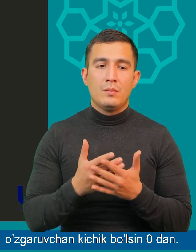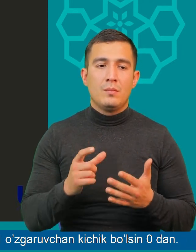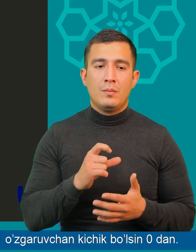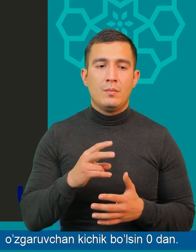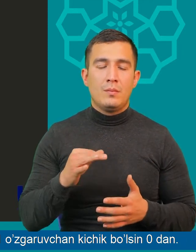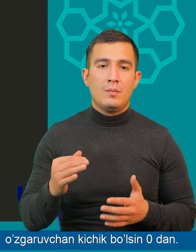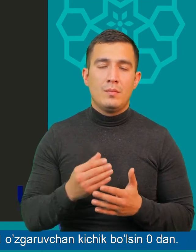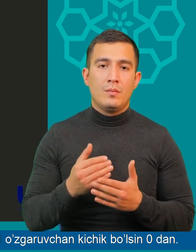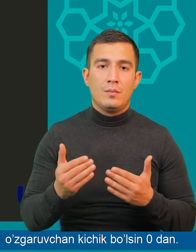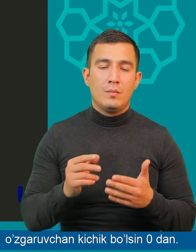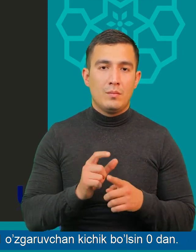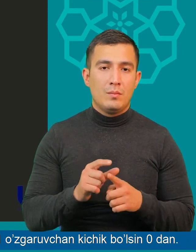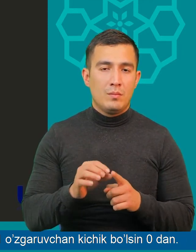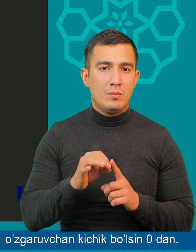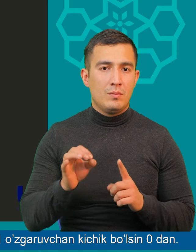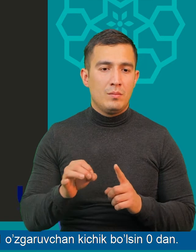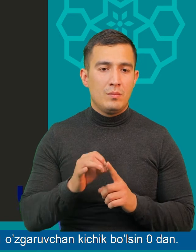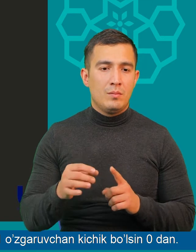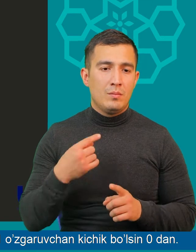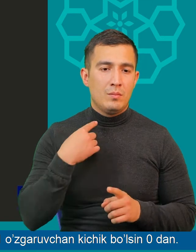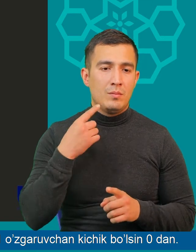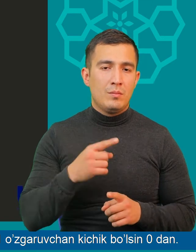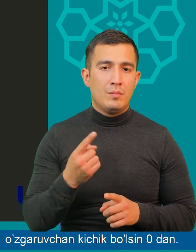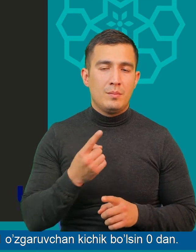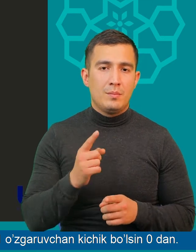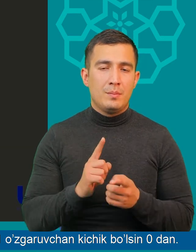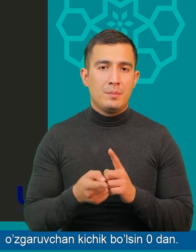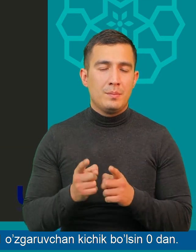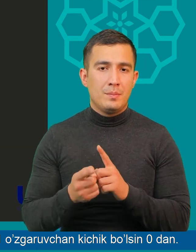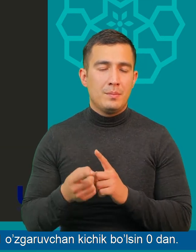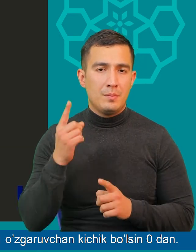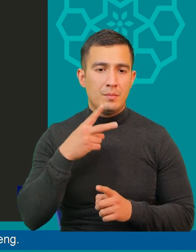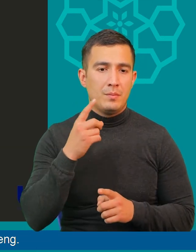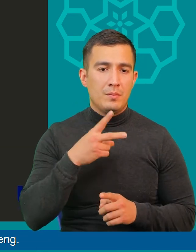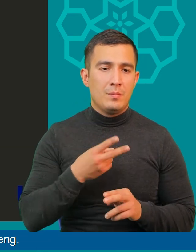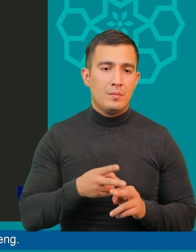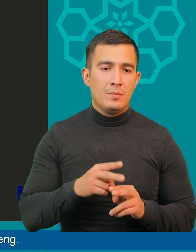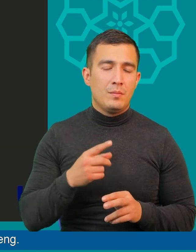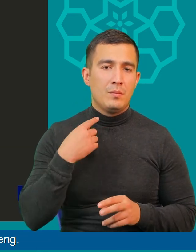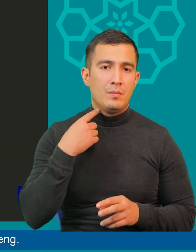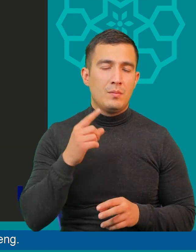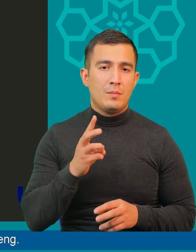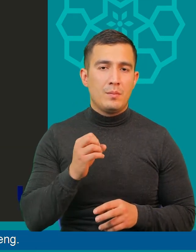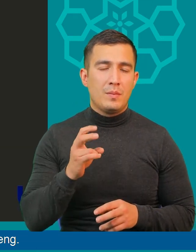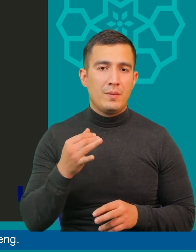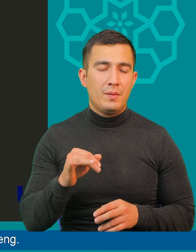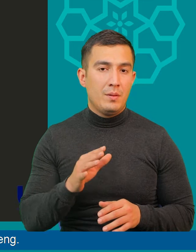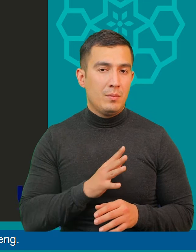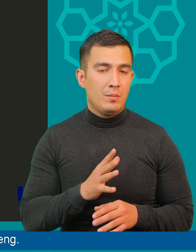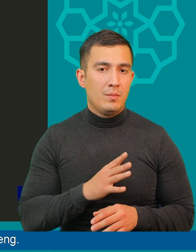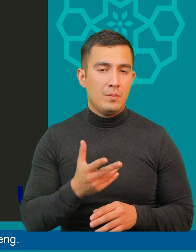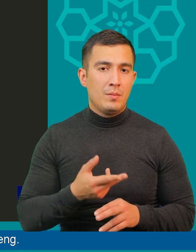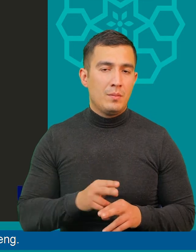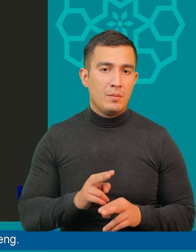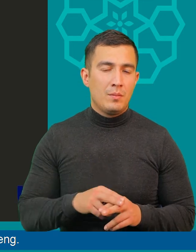yozilib, shart qo'yiladi. Ya'ni son 1 o'zgaruvchi kichik bo'lsa 0 da, son manfiy bo'ladi. Aks holda